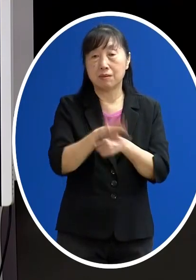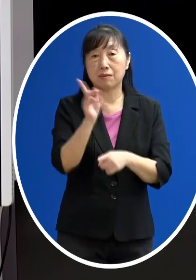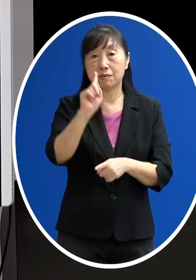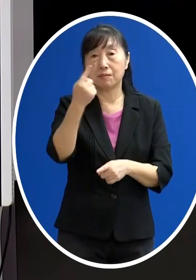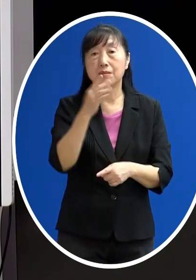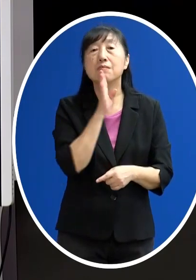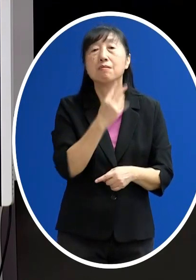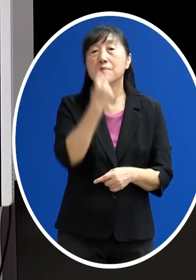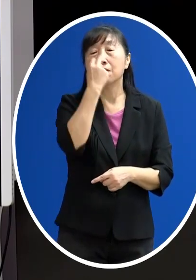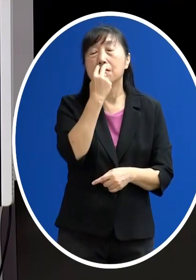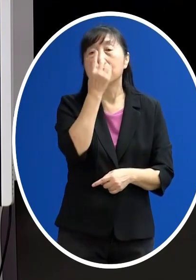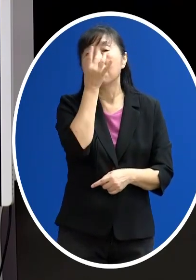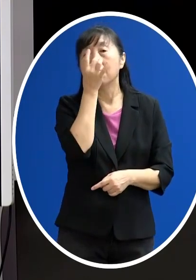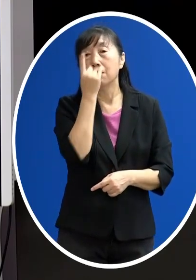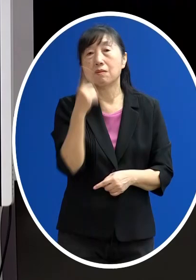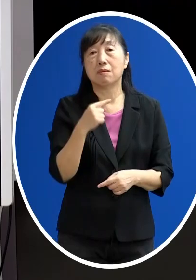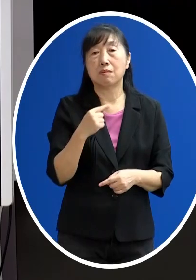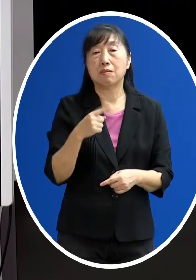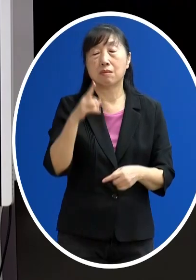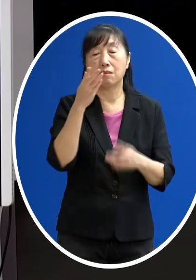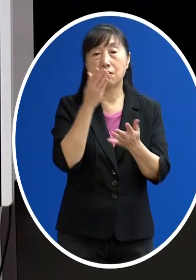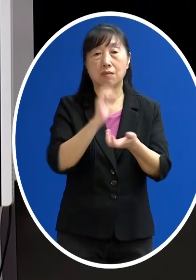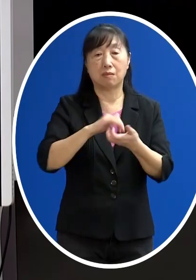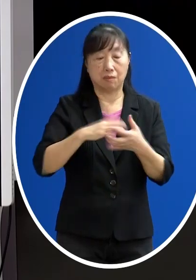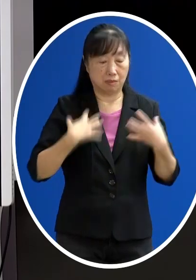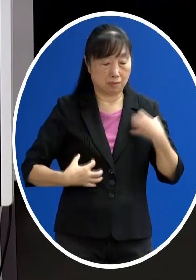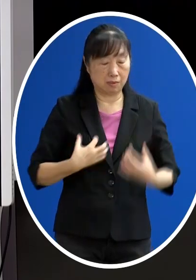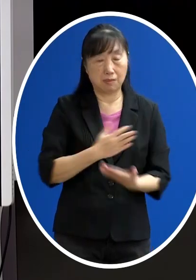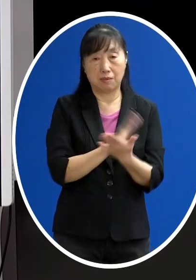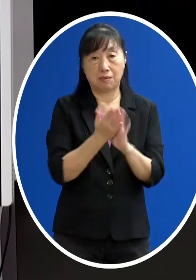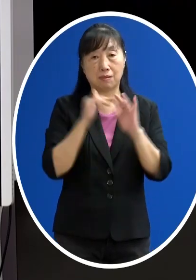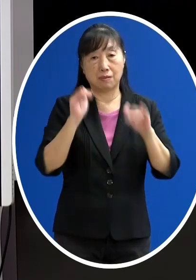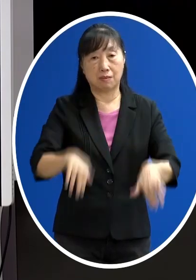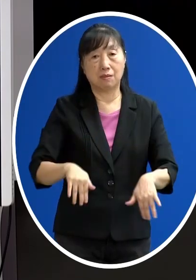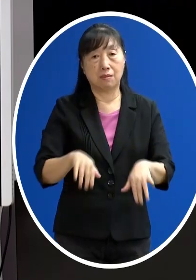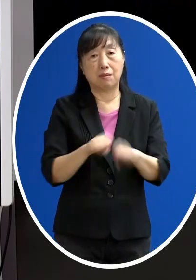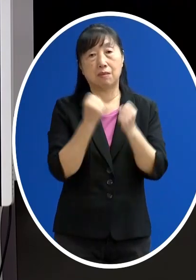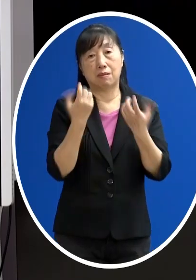还是呼吸衰竭或多重器官的衰竭而造成的死亡。下一张。